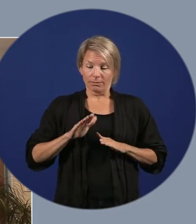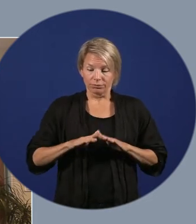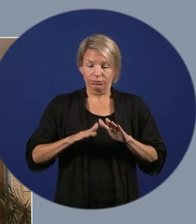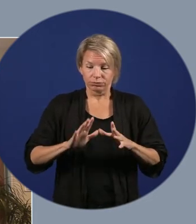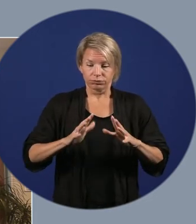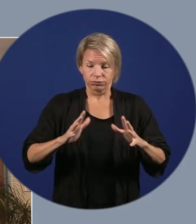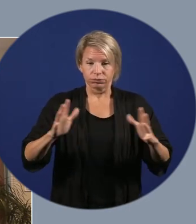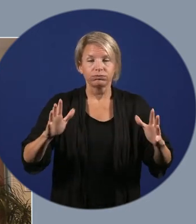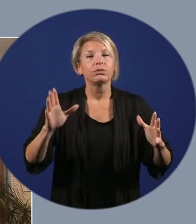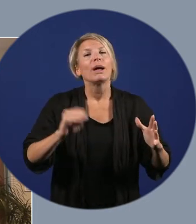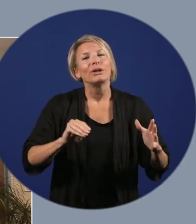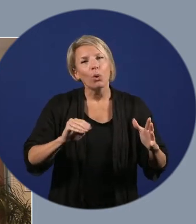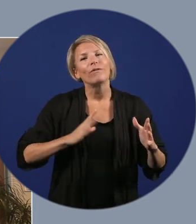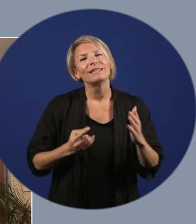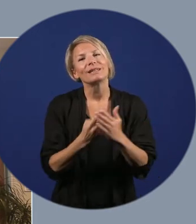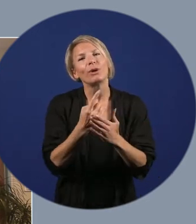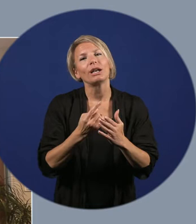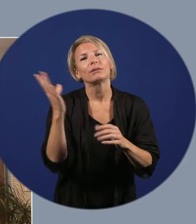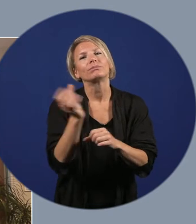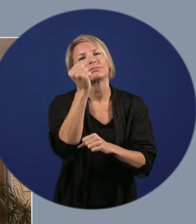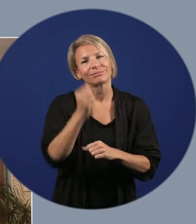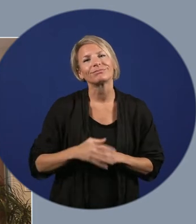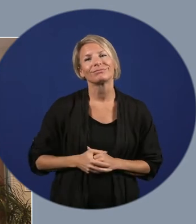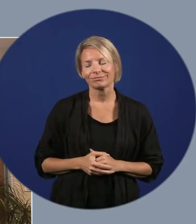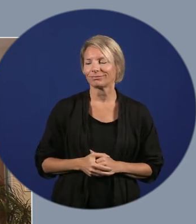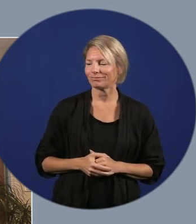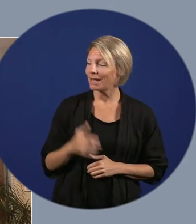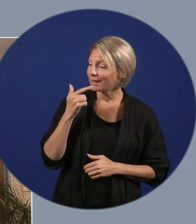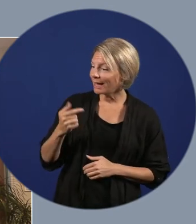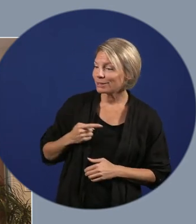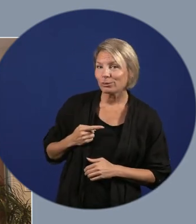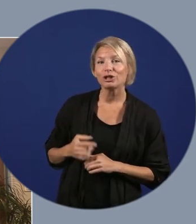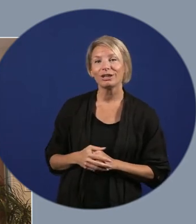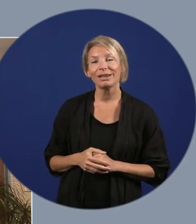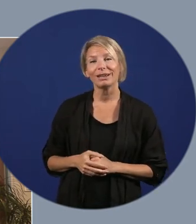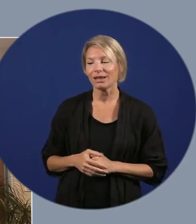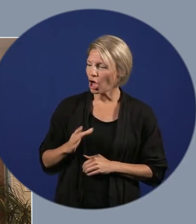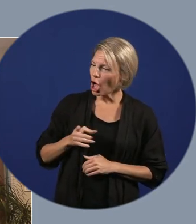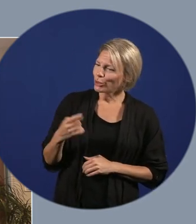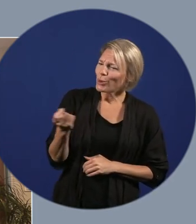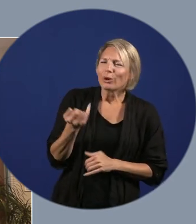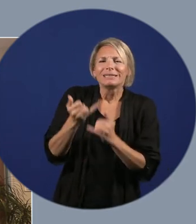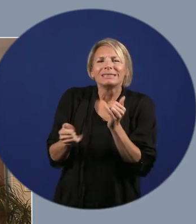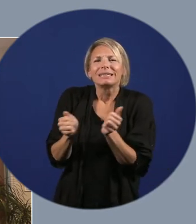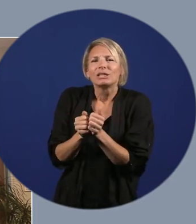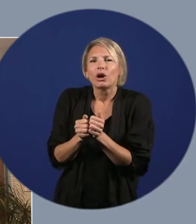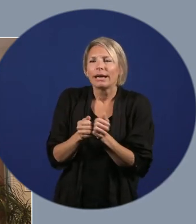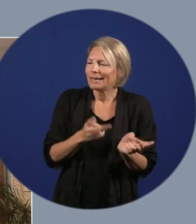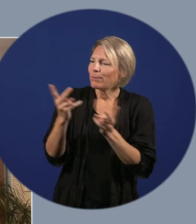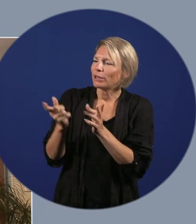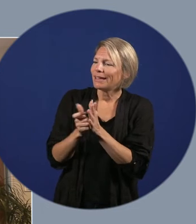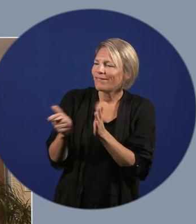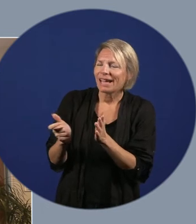blir det också möjligt på lång sikt att göra saker och ting. Tack för detta. Och om du har en sista grej. Demokrativecka,